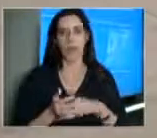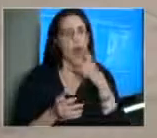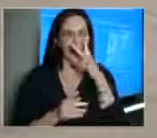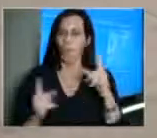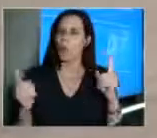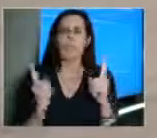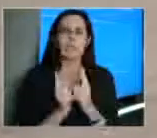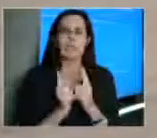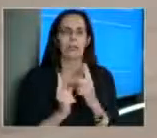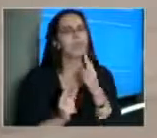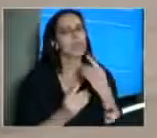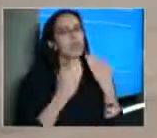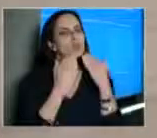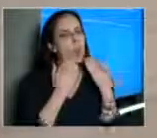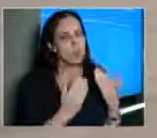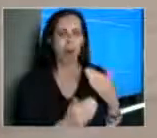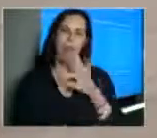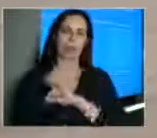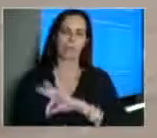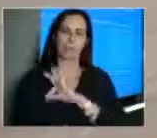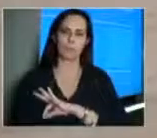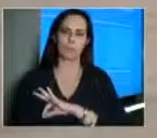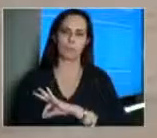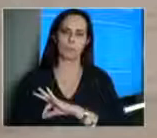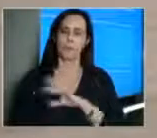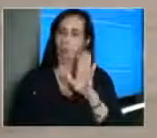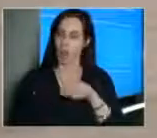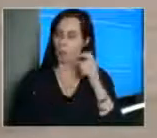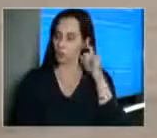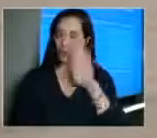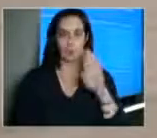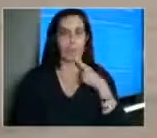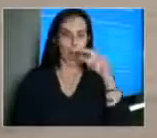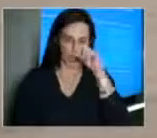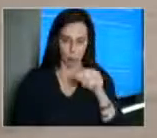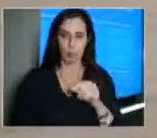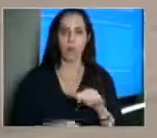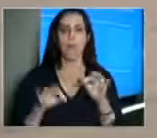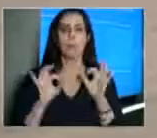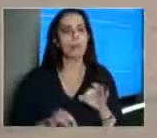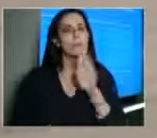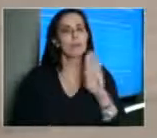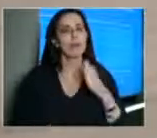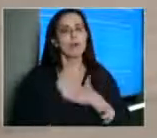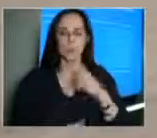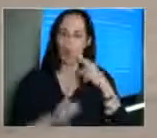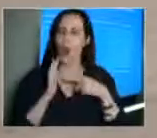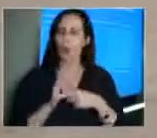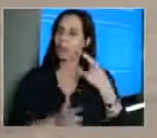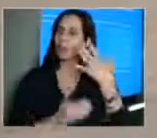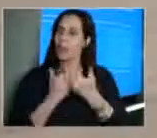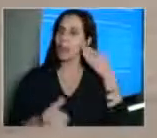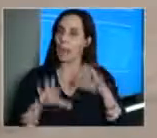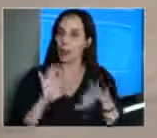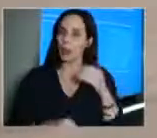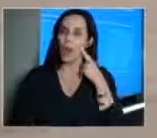ביקור קצר, ביקור תודה, הכרת תודה לרוסים, שמענו את זה גם מנתניהו, ובעצם נתניהו רוצה להמחיש כאן 5 ימים לפני